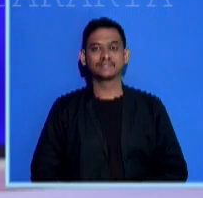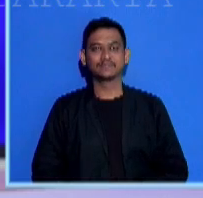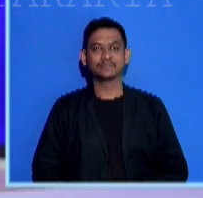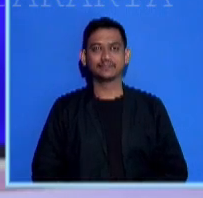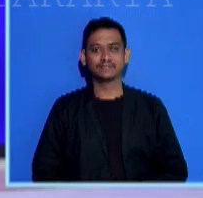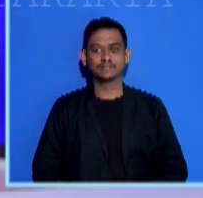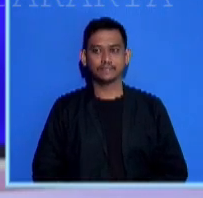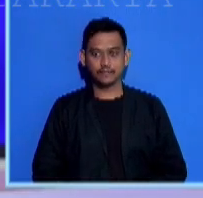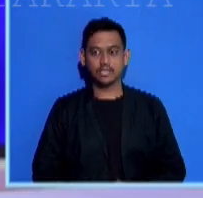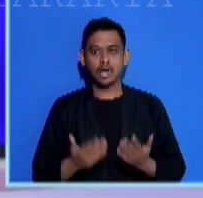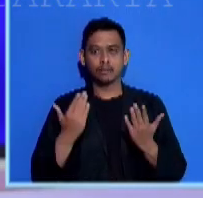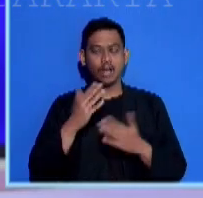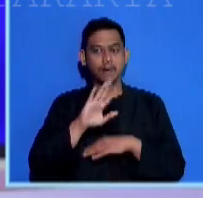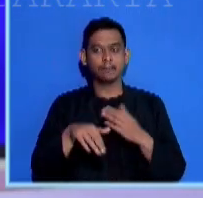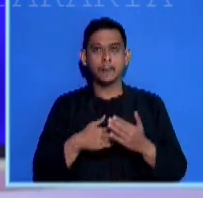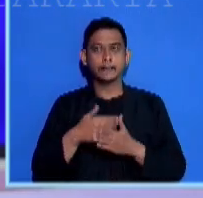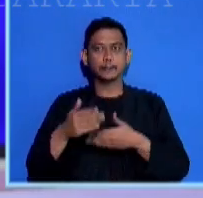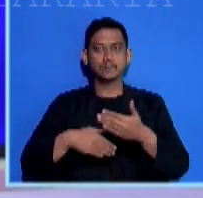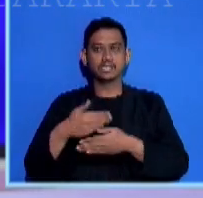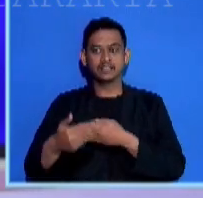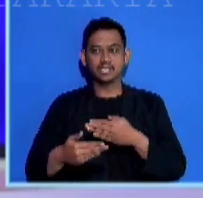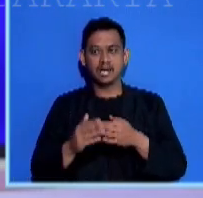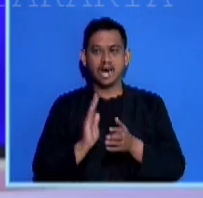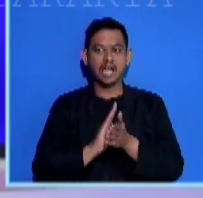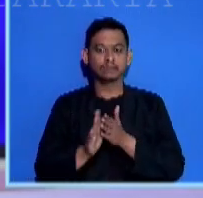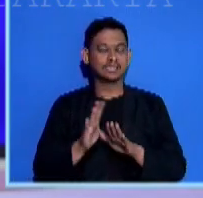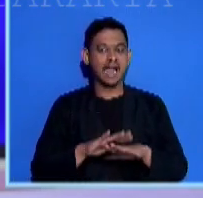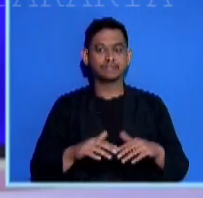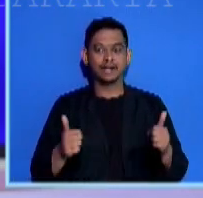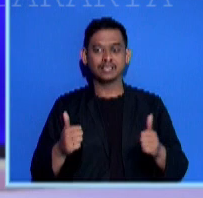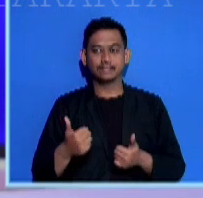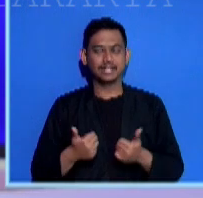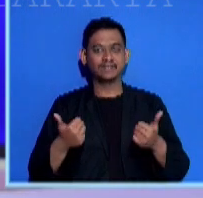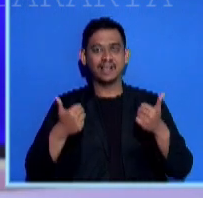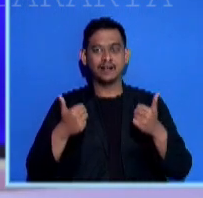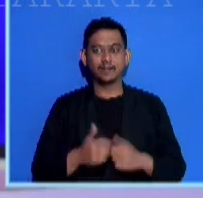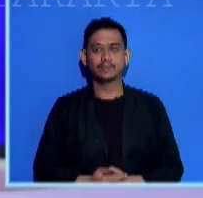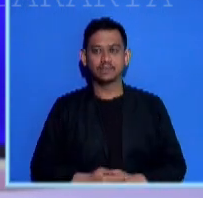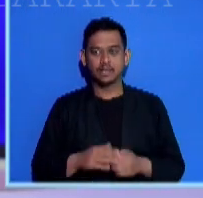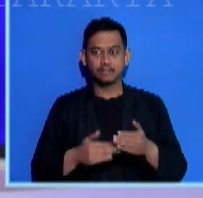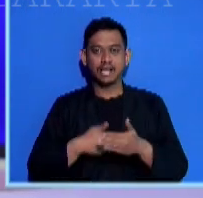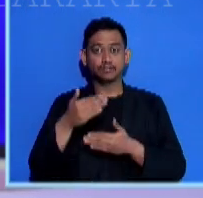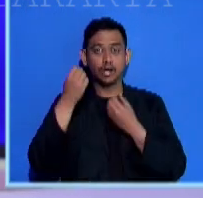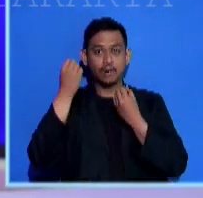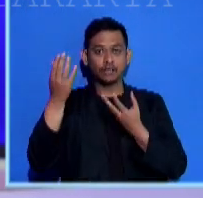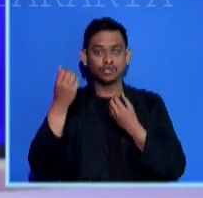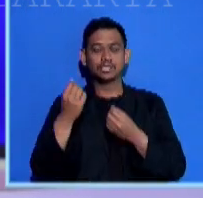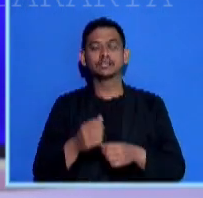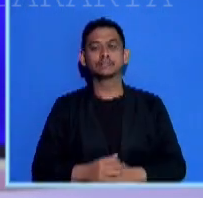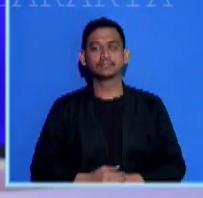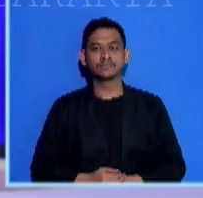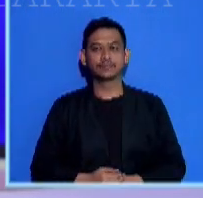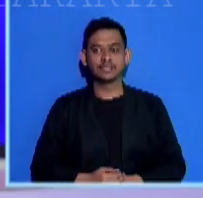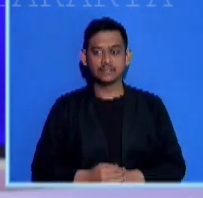berjalan dengan aman dan lancar untuk Jogja yang istimewa. Amin, terima kasih. Terima Dan kasih. kita akan berlanjut ke informasi berikutnya, saudara.